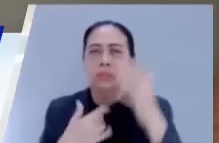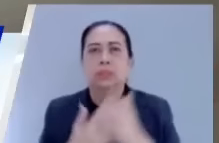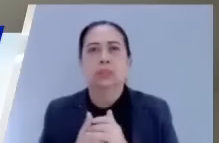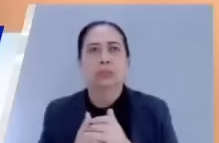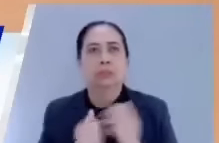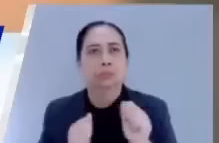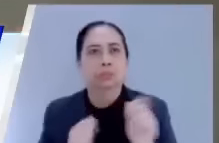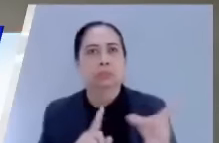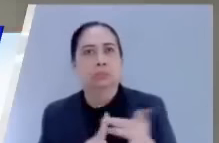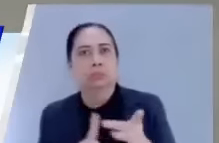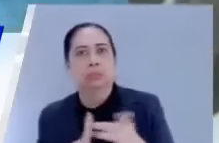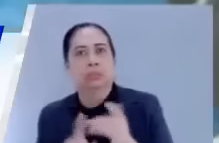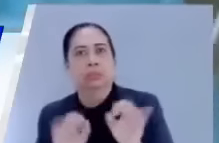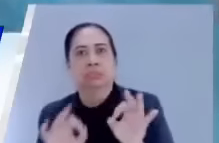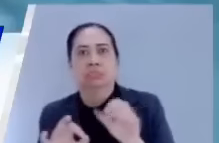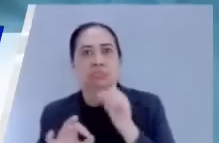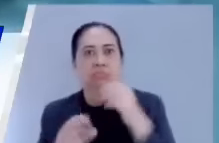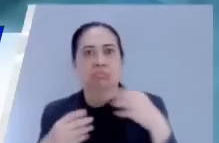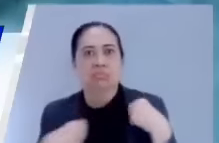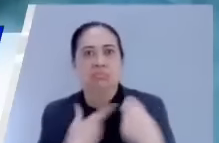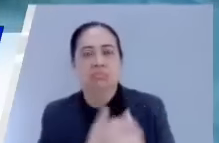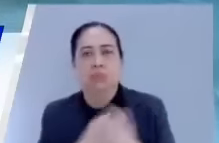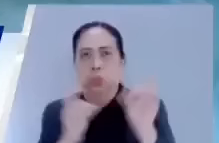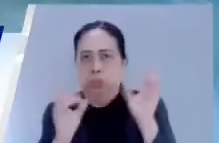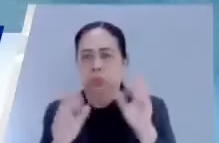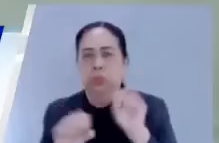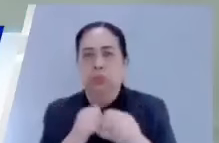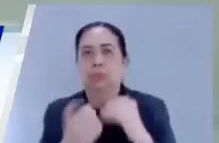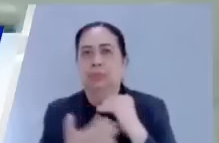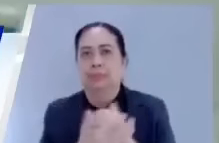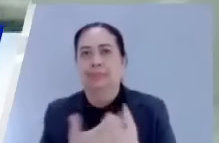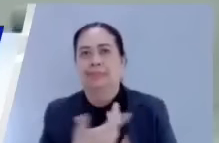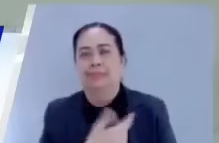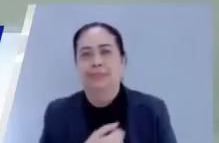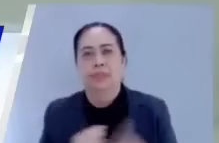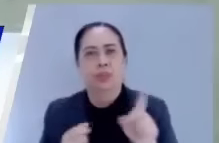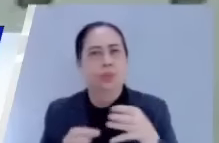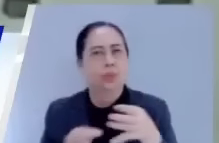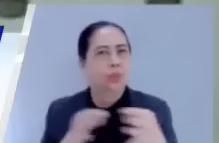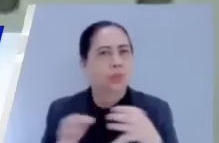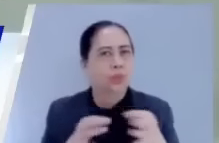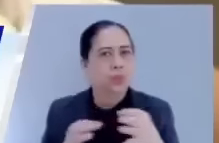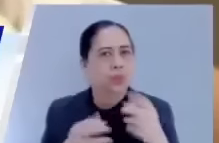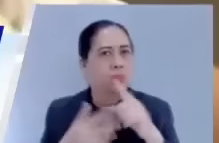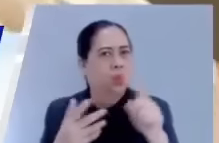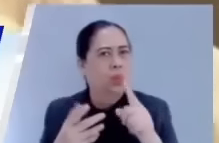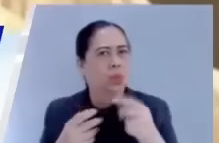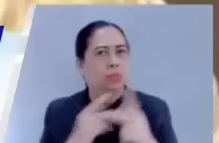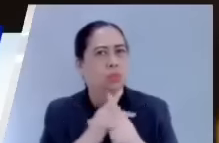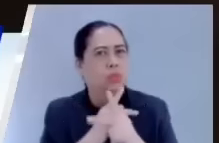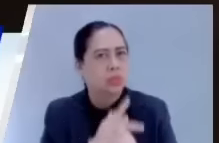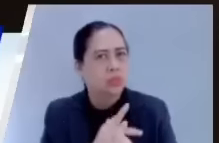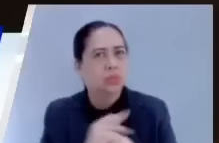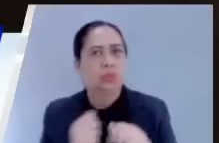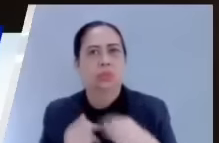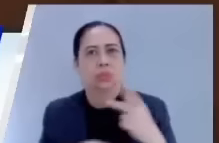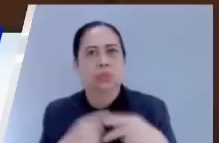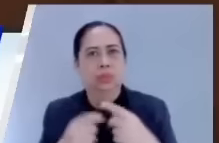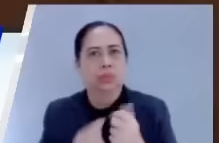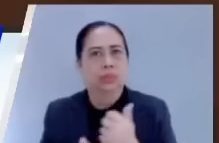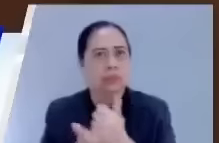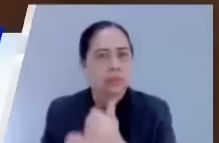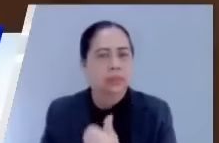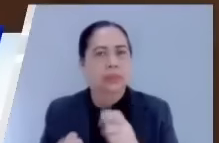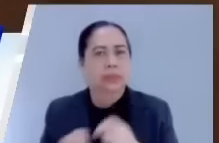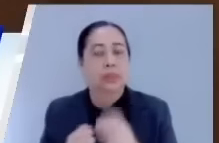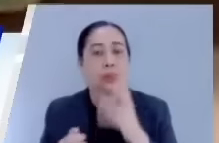kung hindi matatanggap ang bakuna ito. At para linawin po yan kung ano ba yung mga mabibigay na proteksyon ng bakuna ito, makakausap po natin. Walang iba kundi